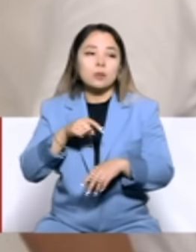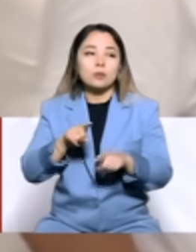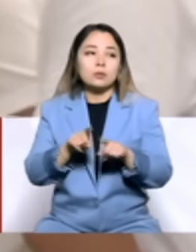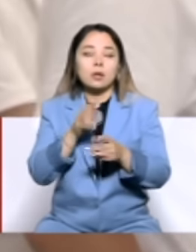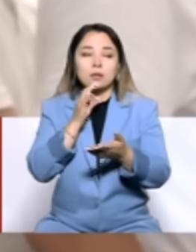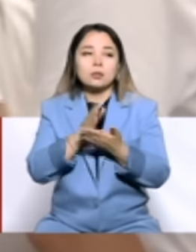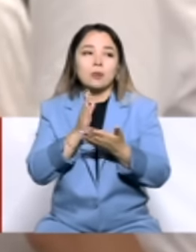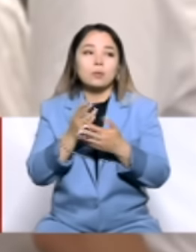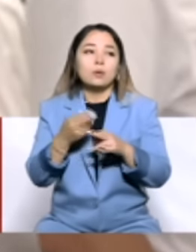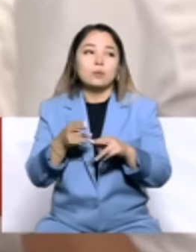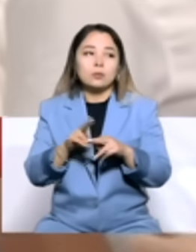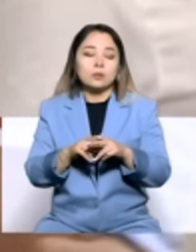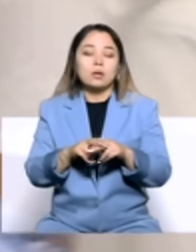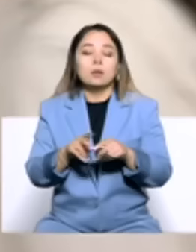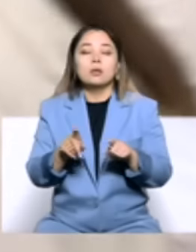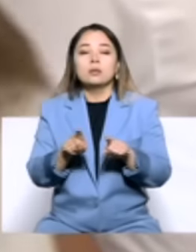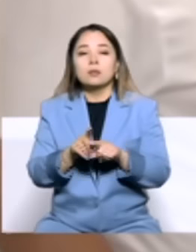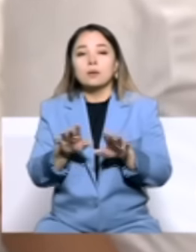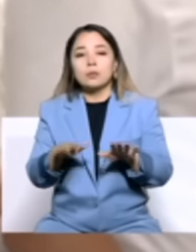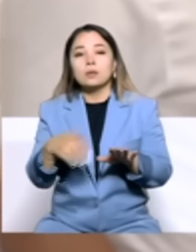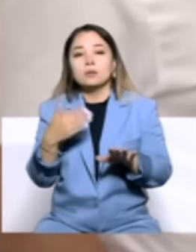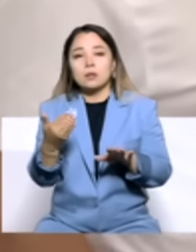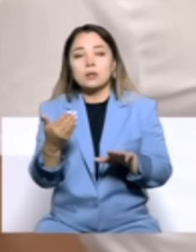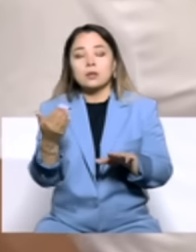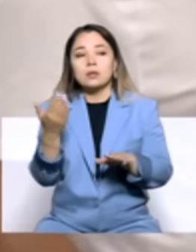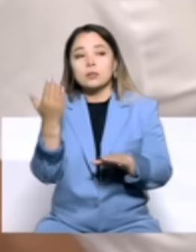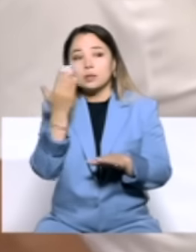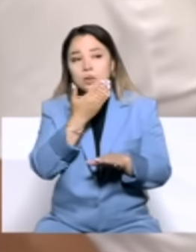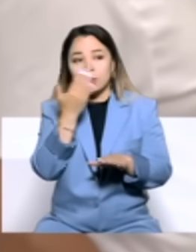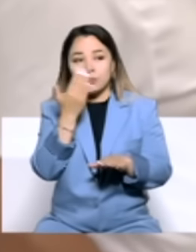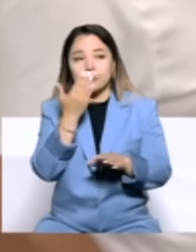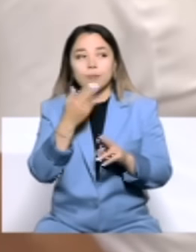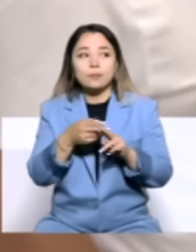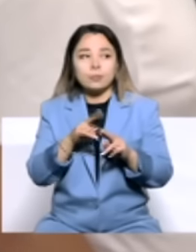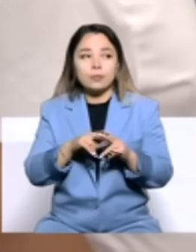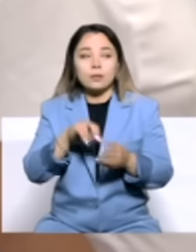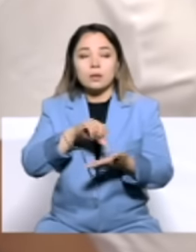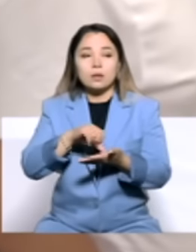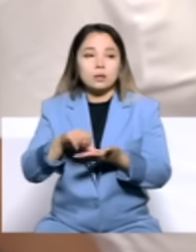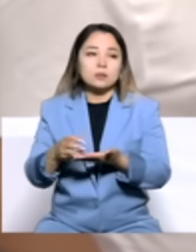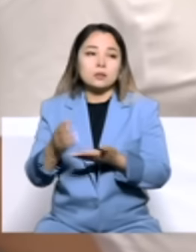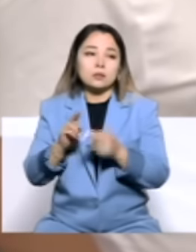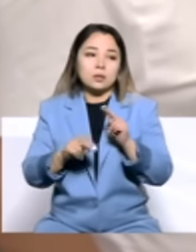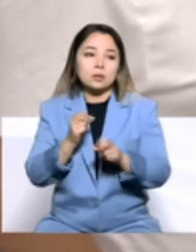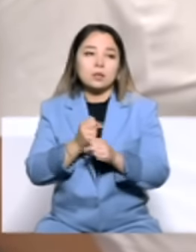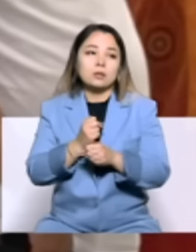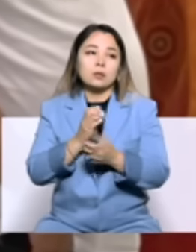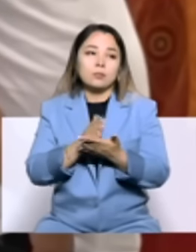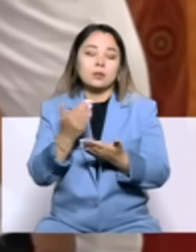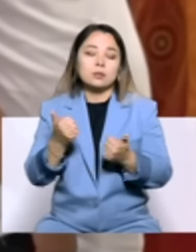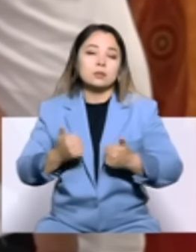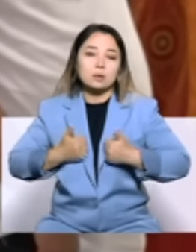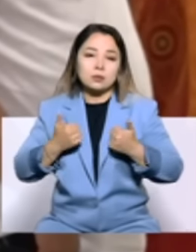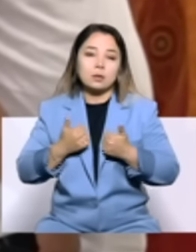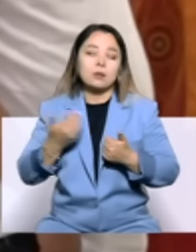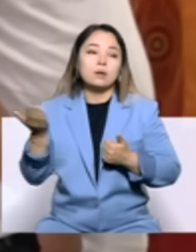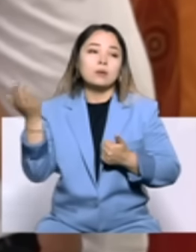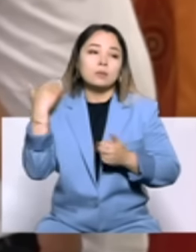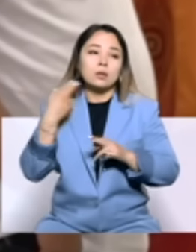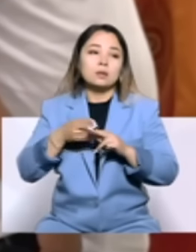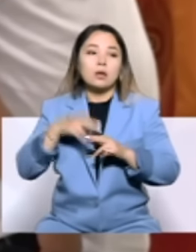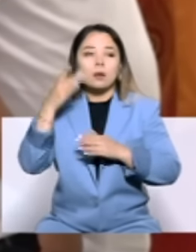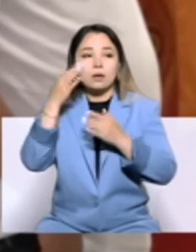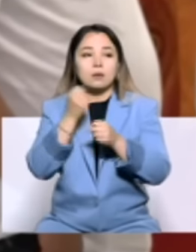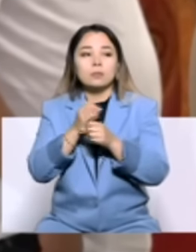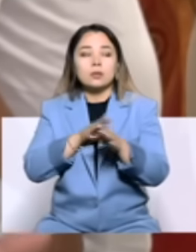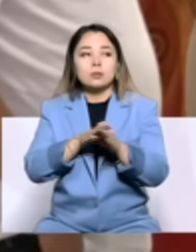келеді деп. Міне осы жерде біз мына фильмді сол сарымсақ түсіндей жасауға тырыстық. Баяғыдан бері армандап